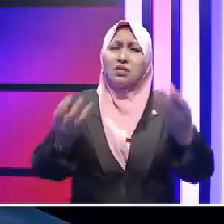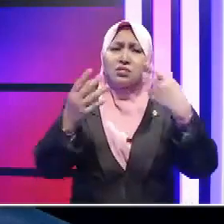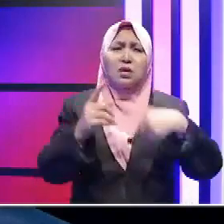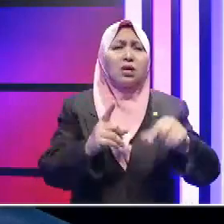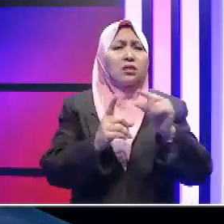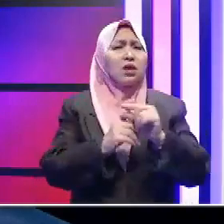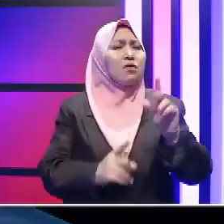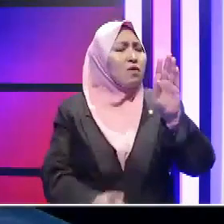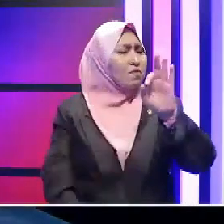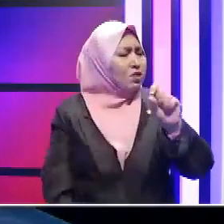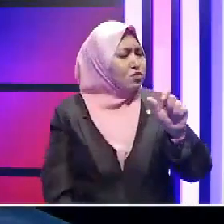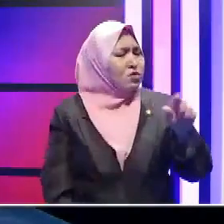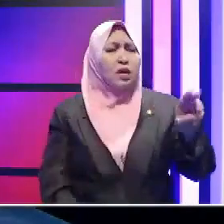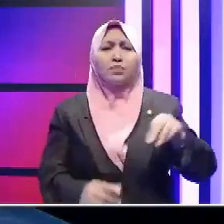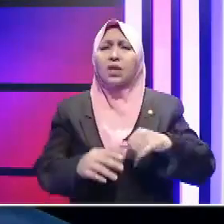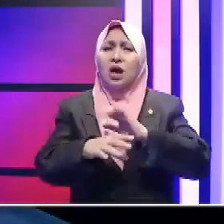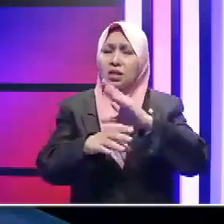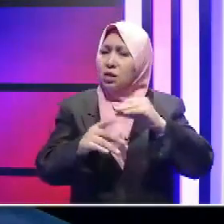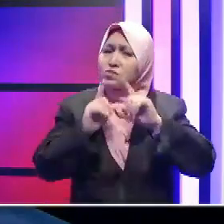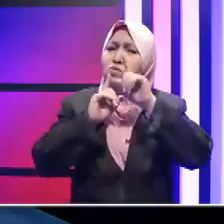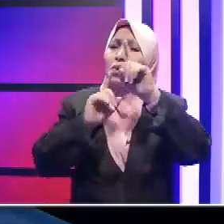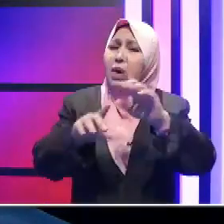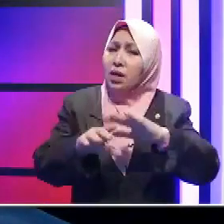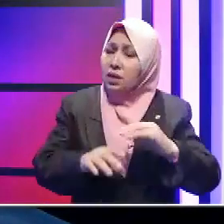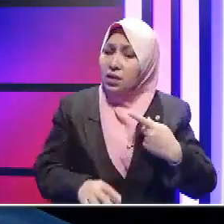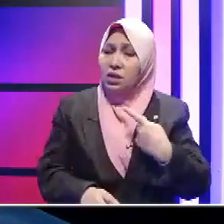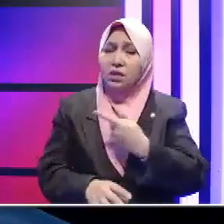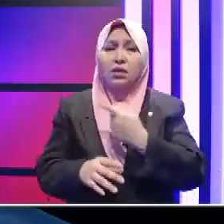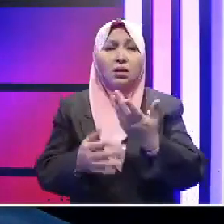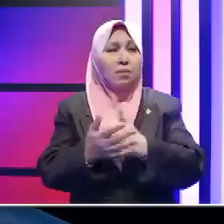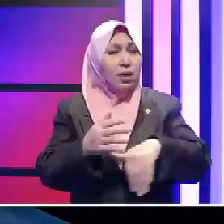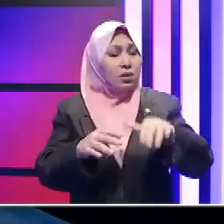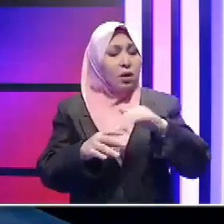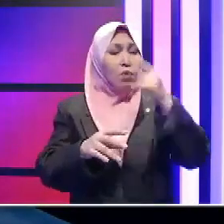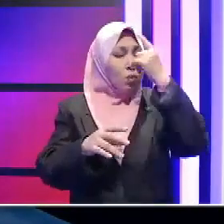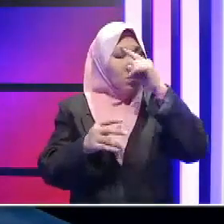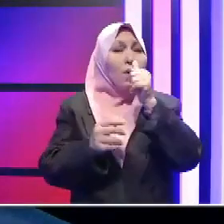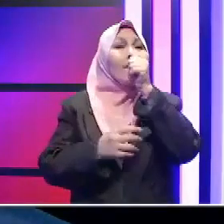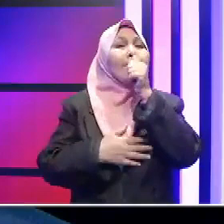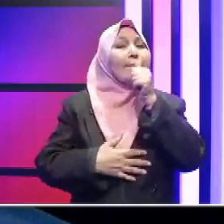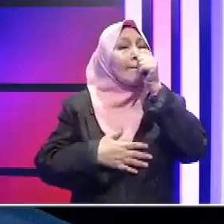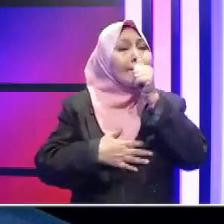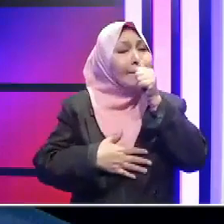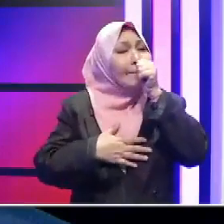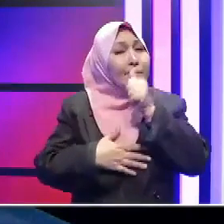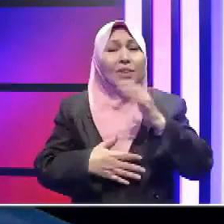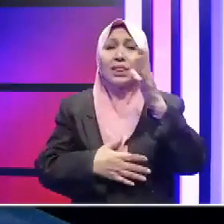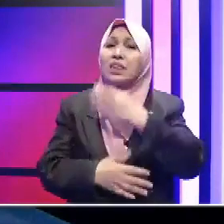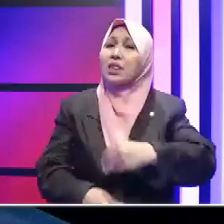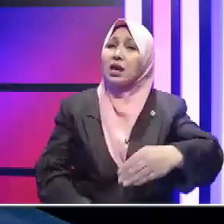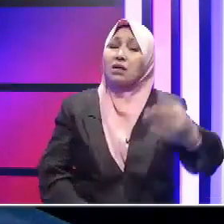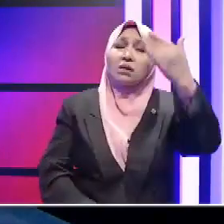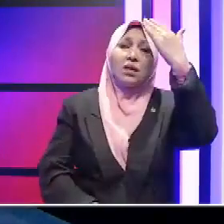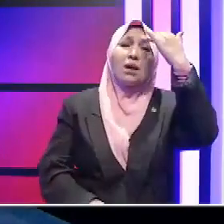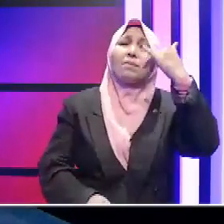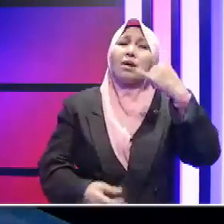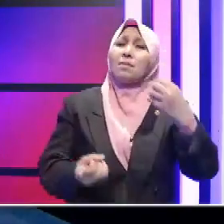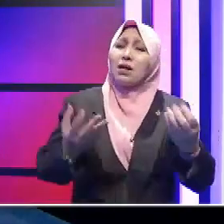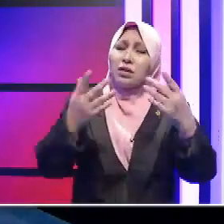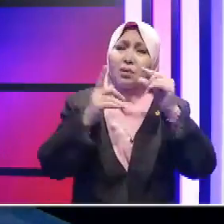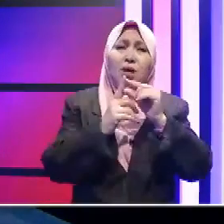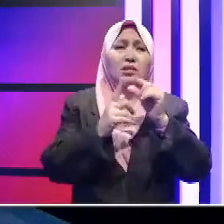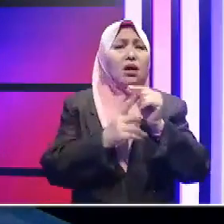batas with a disuruh atau kepada kita ataupun pada bisa salam untuk bersabar dan Kenapa banyak keadaan